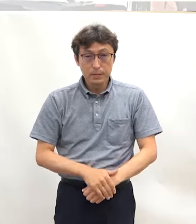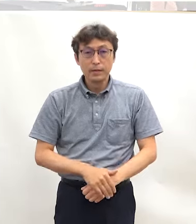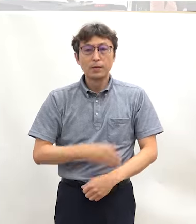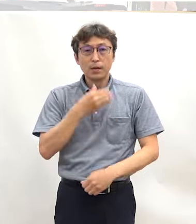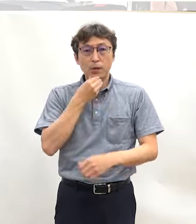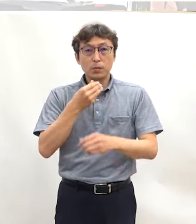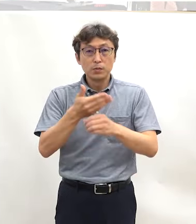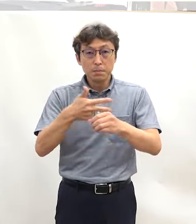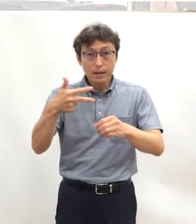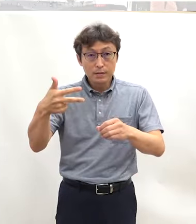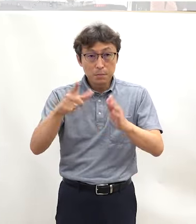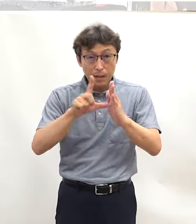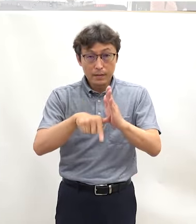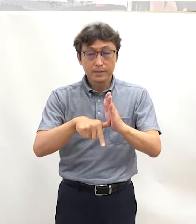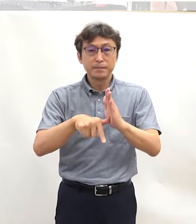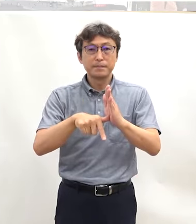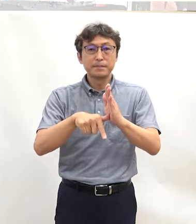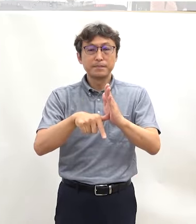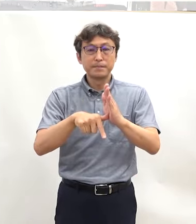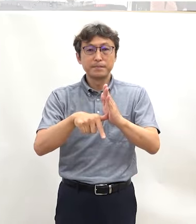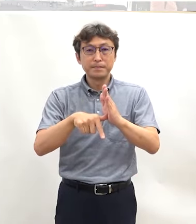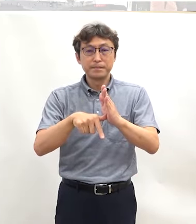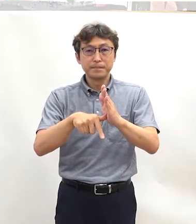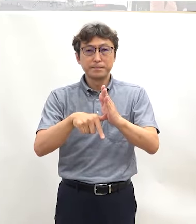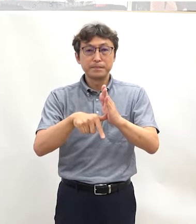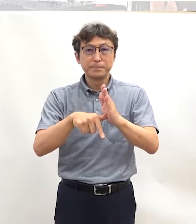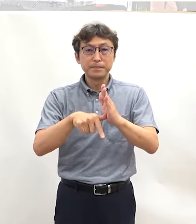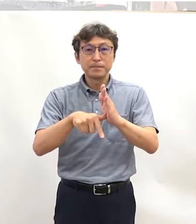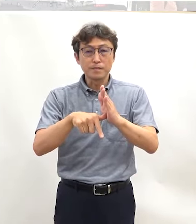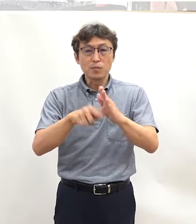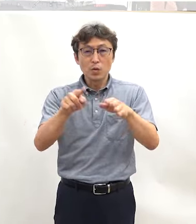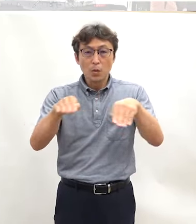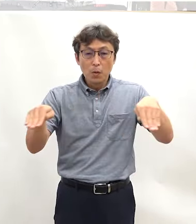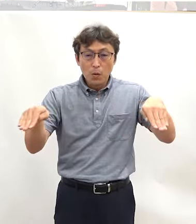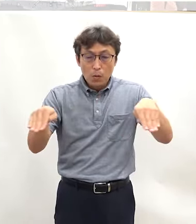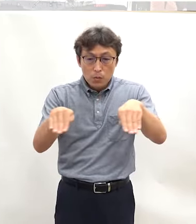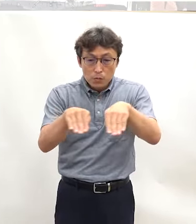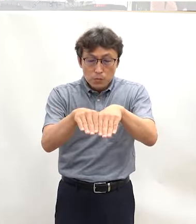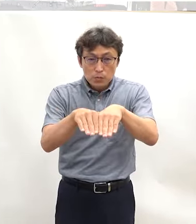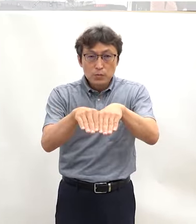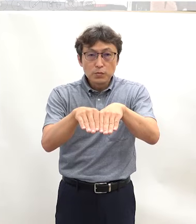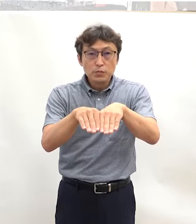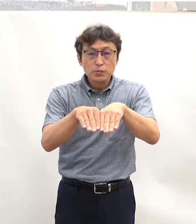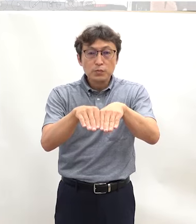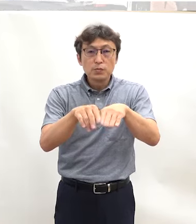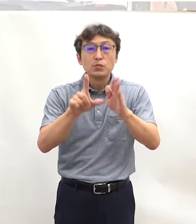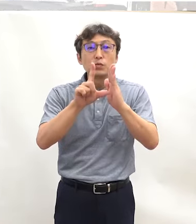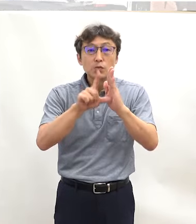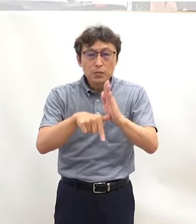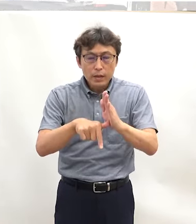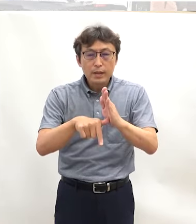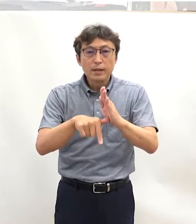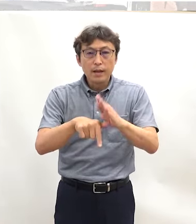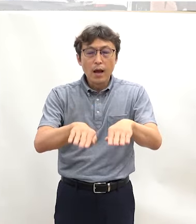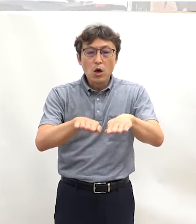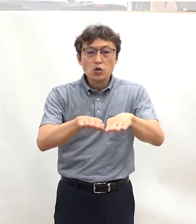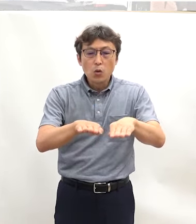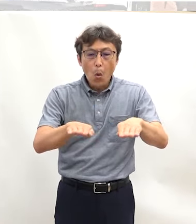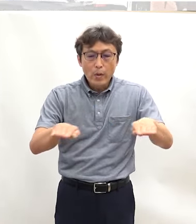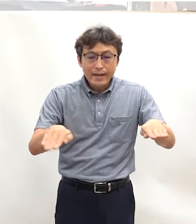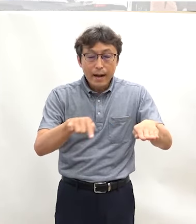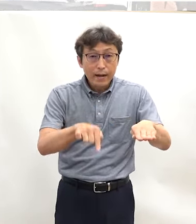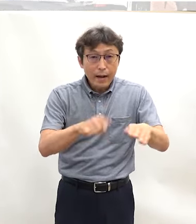合、休日の当番をですね、小児科は小児科で、できる限り独立させ